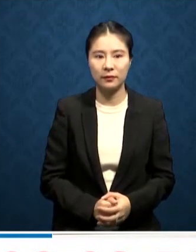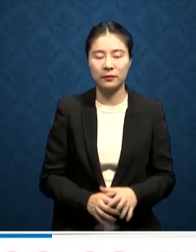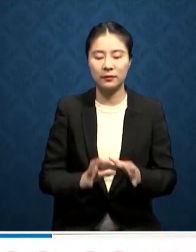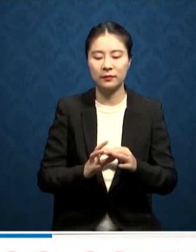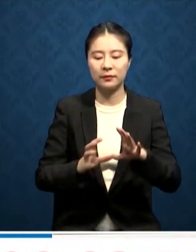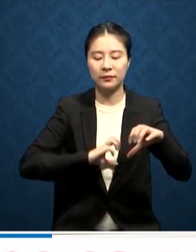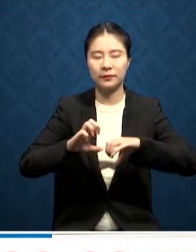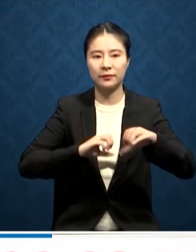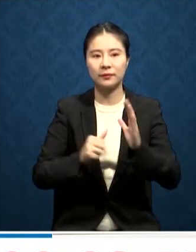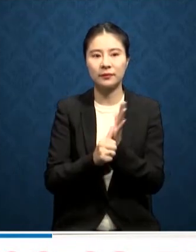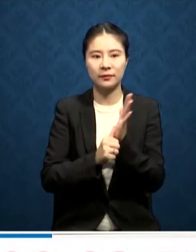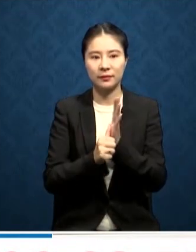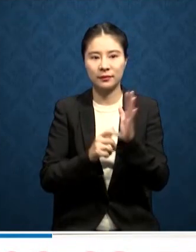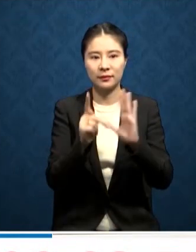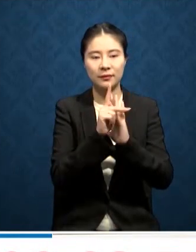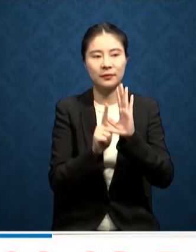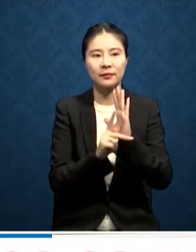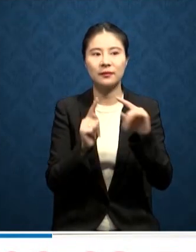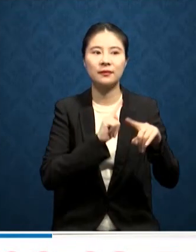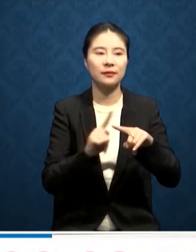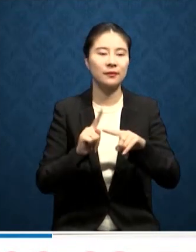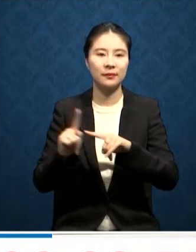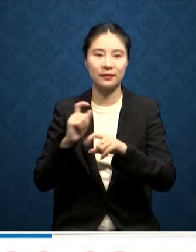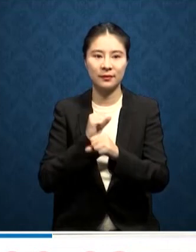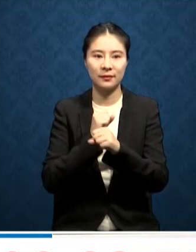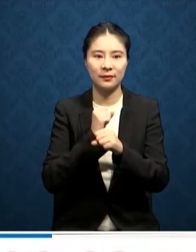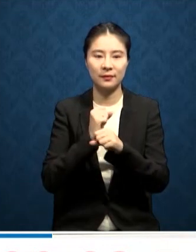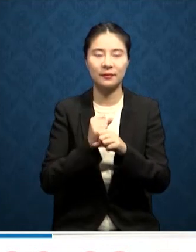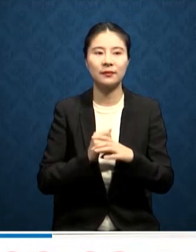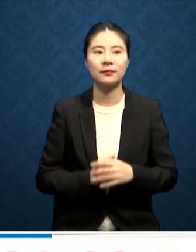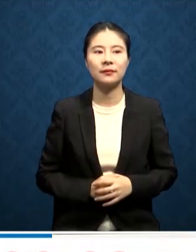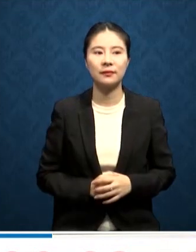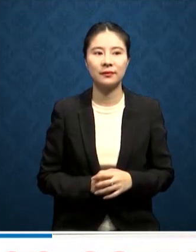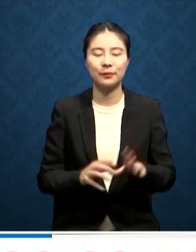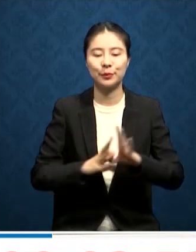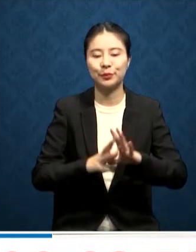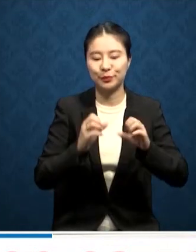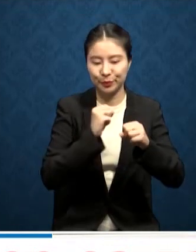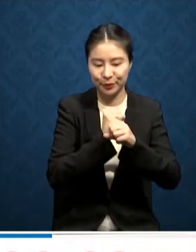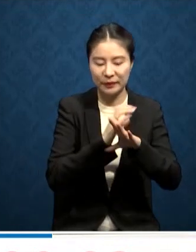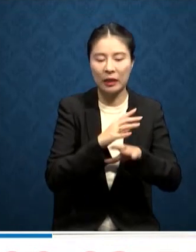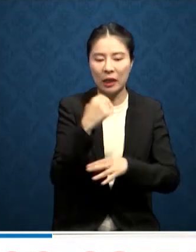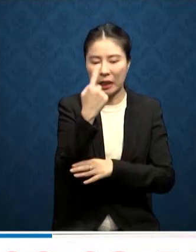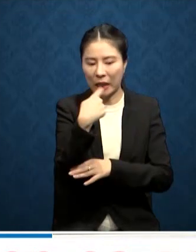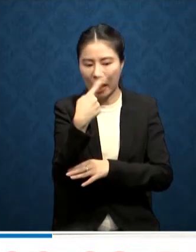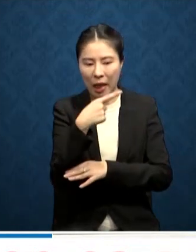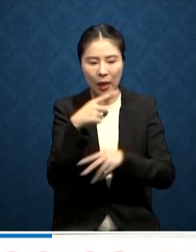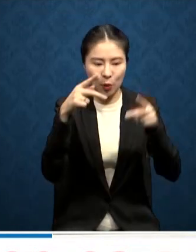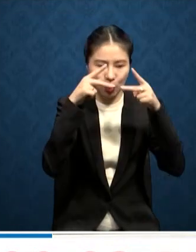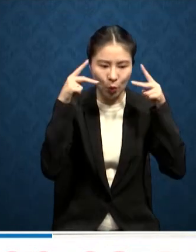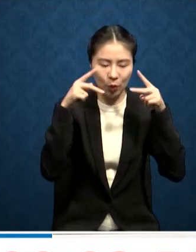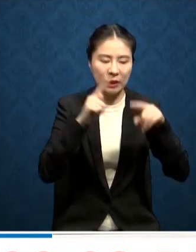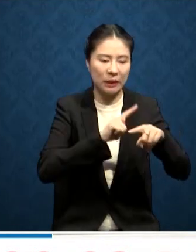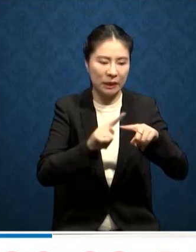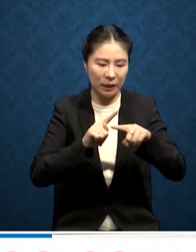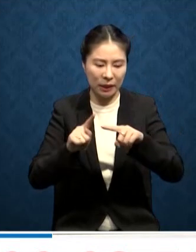แก้กฎหมายแก้ข้อบังคับแก้หลักนิยมแก้ทุกอย่างที่มันเกี่ยวข้องให้ดำเนินการจับคนร้ายให้ได้ด้วยท่านอาจจะเ